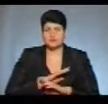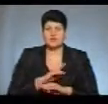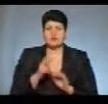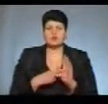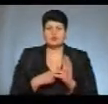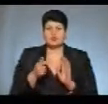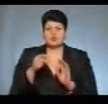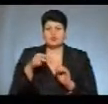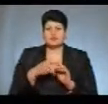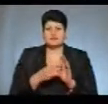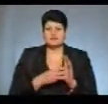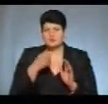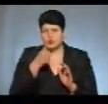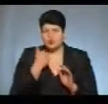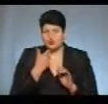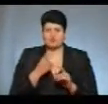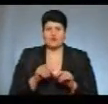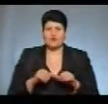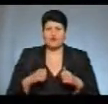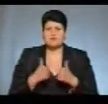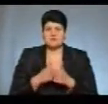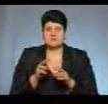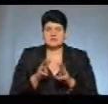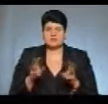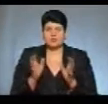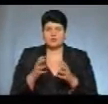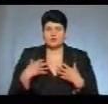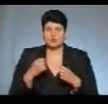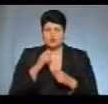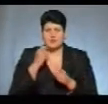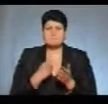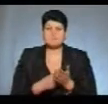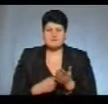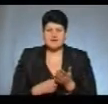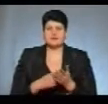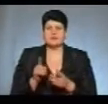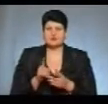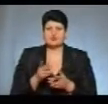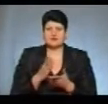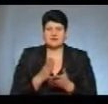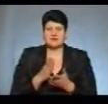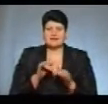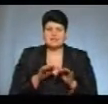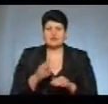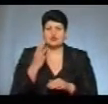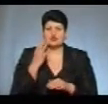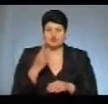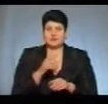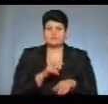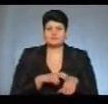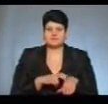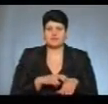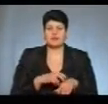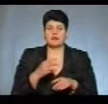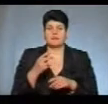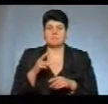грудня 2017 року клінічно-експертна комісія Міністерства охорони здоров'я України підтвердила, що дії 4 медиків – інфекціоніста, педіатра і